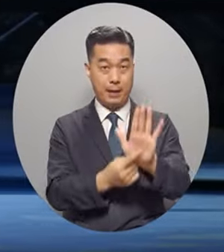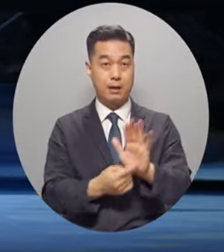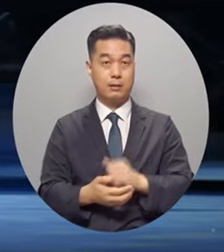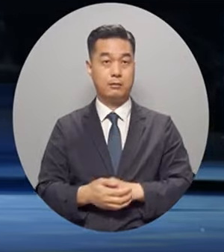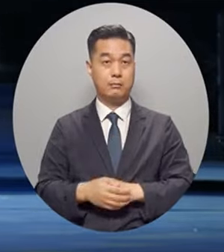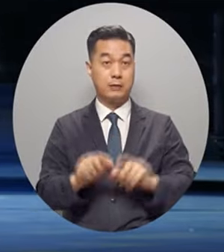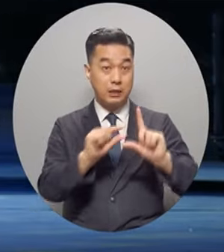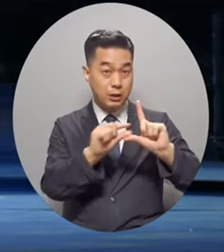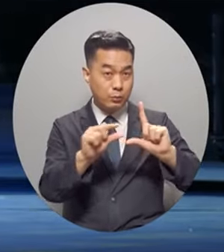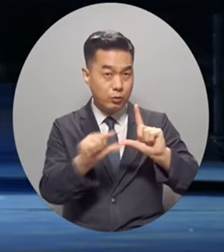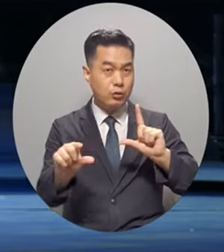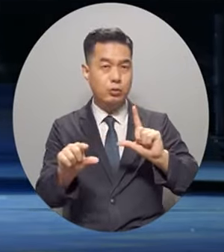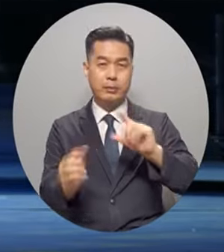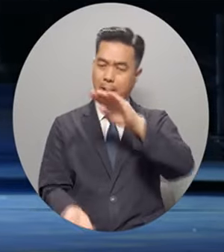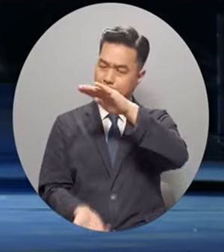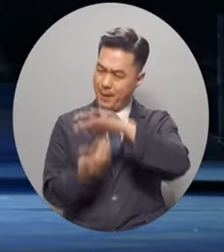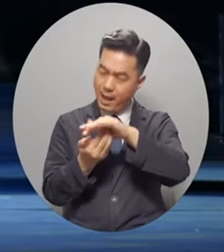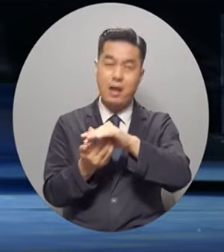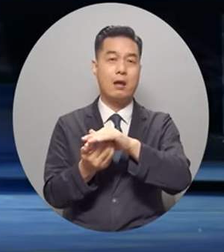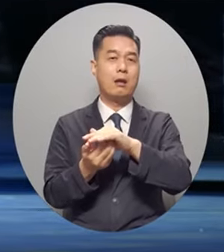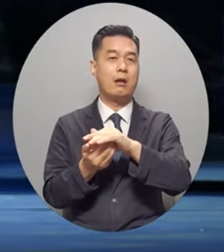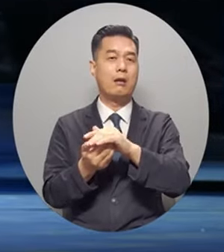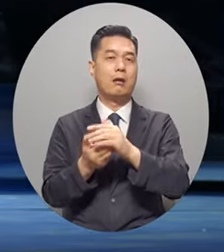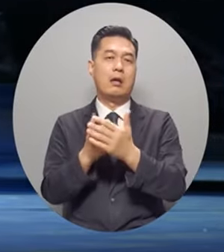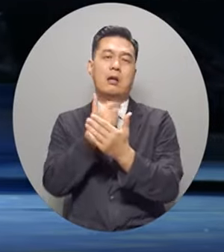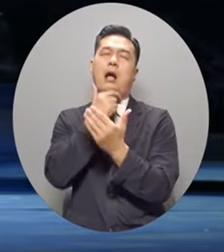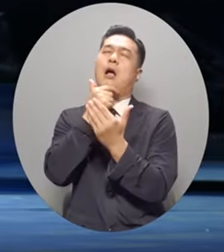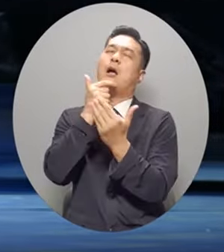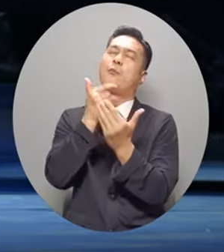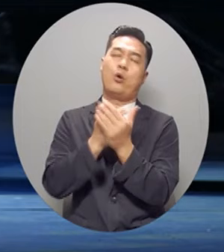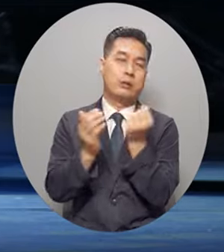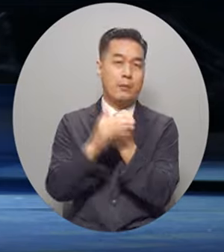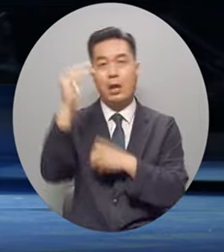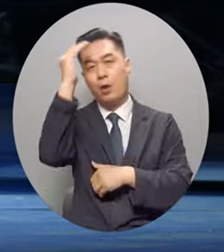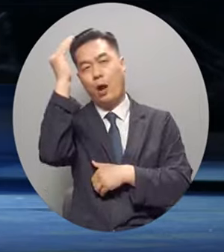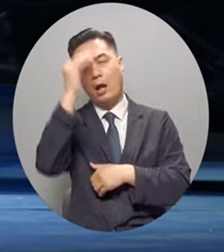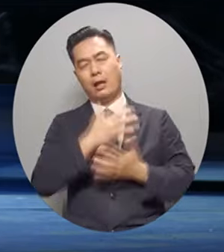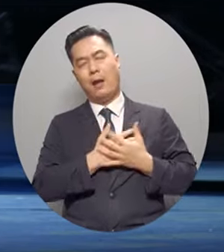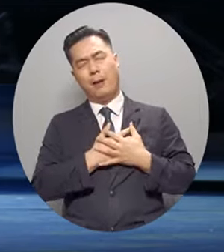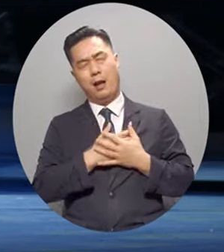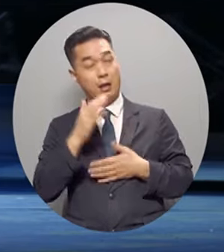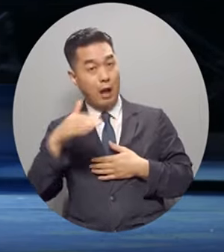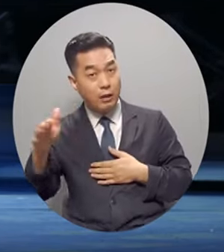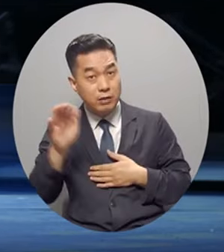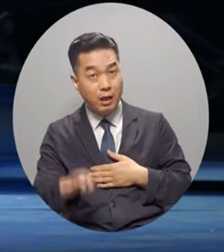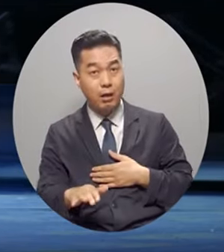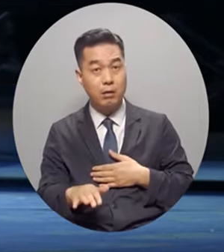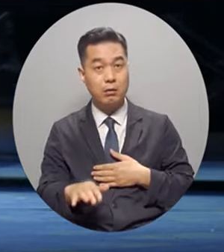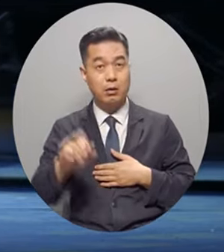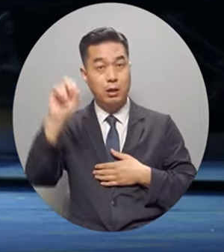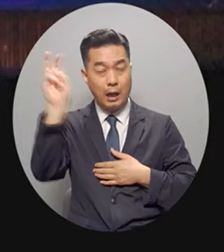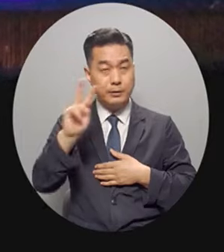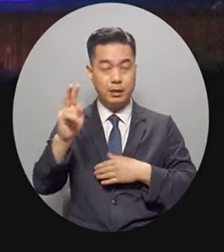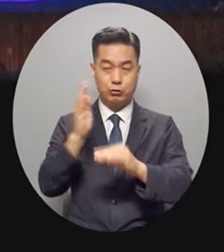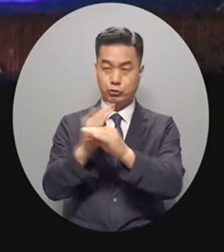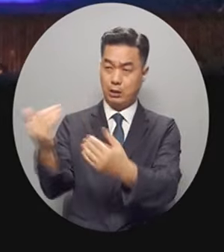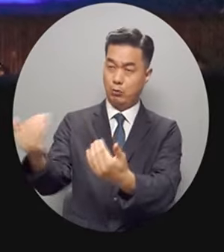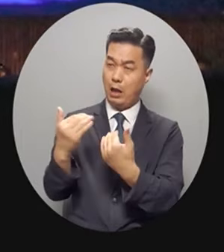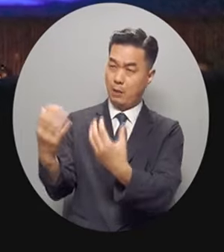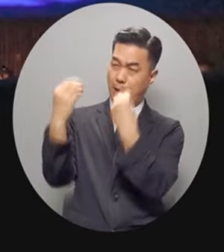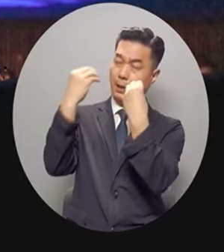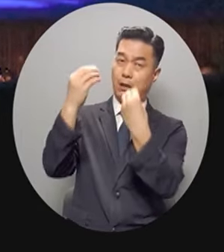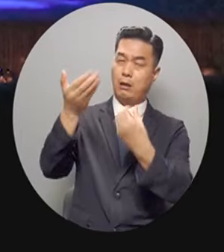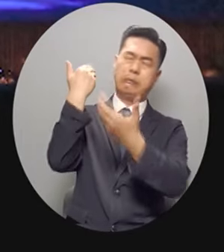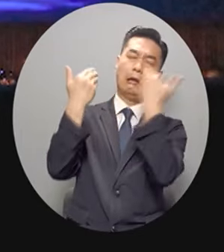파트가 하이라이트잖아요. 그 여운을 남기고 관객들은 가는 건데 플레인을 나와서 하니까. 다음 장면은